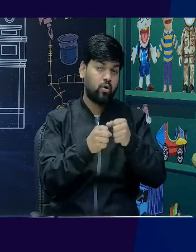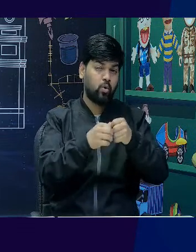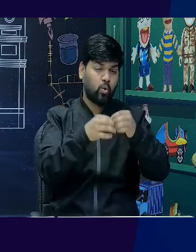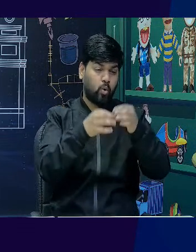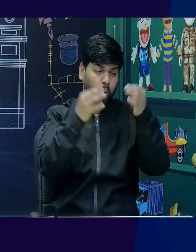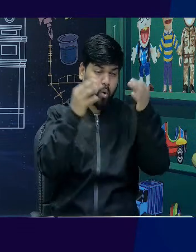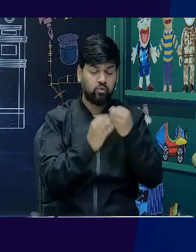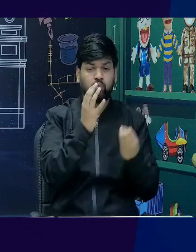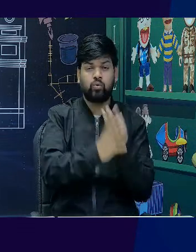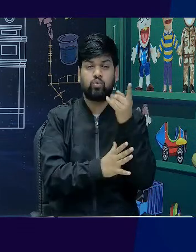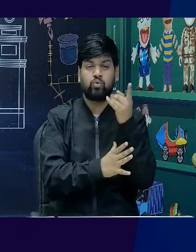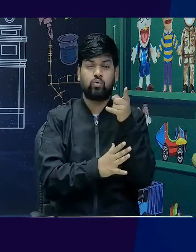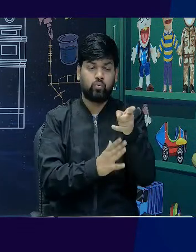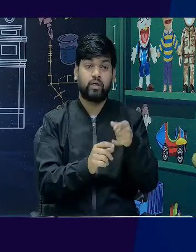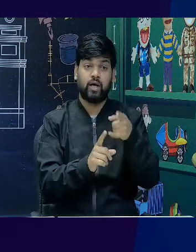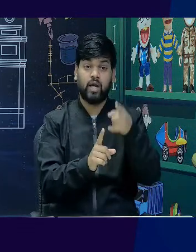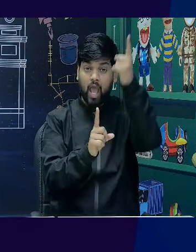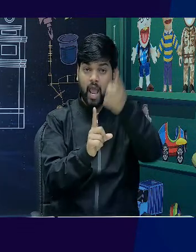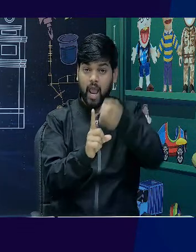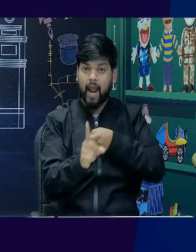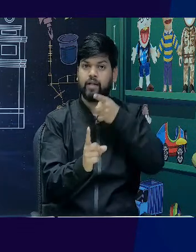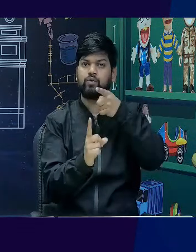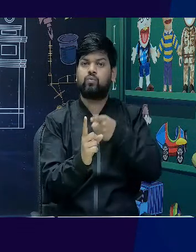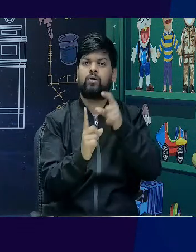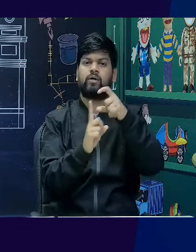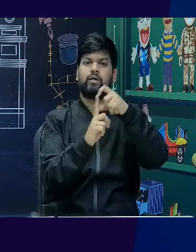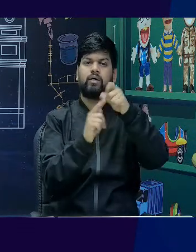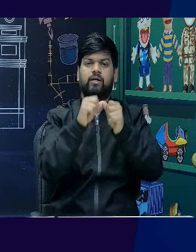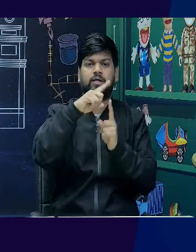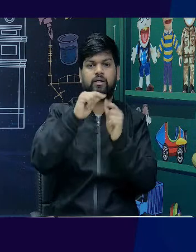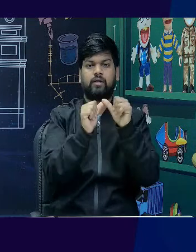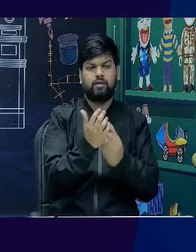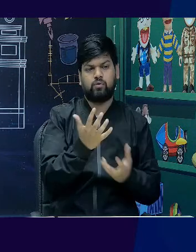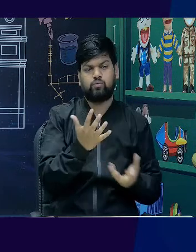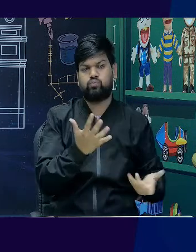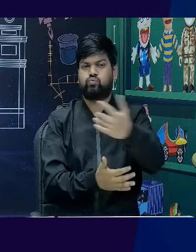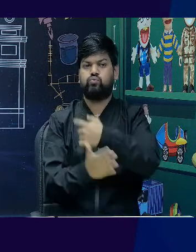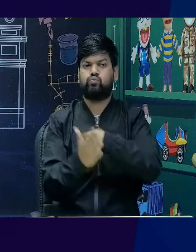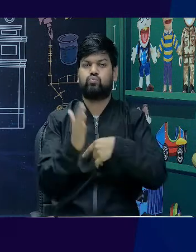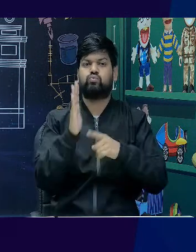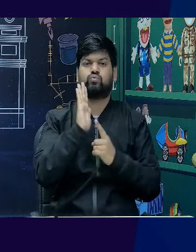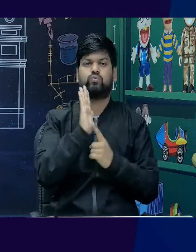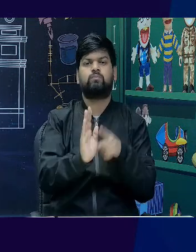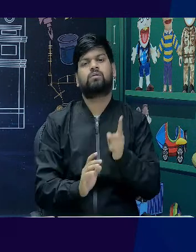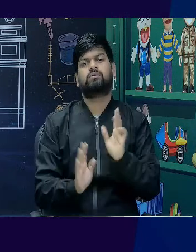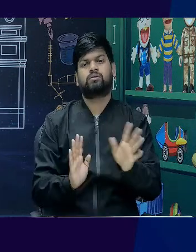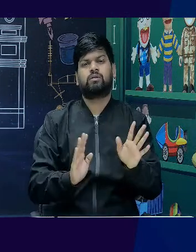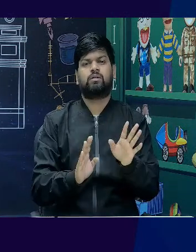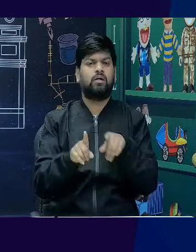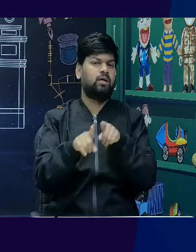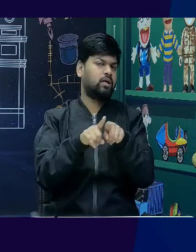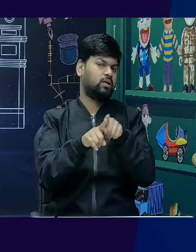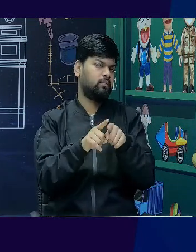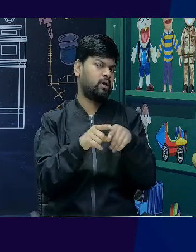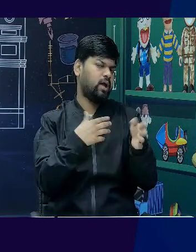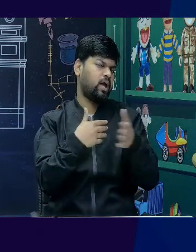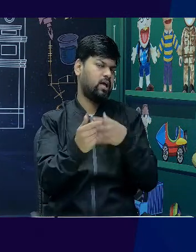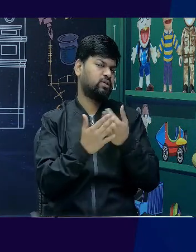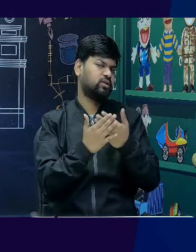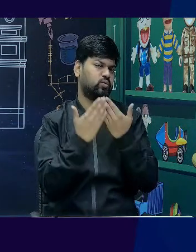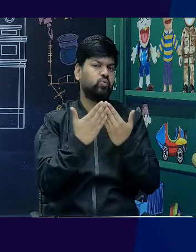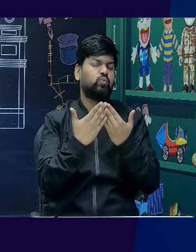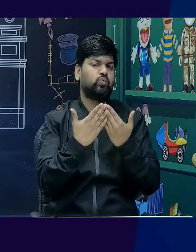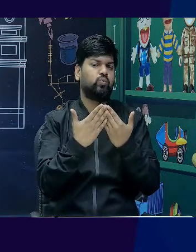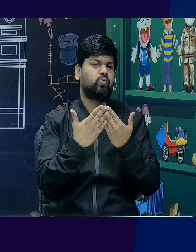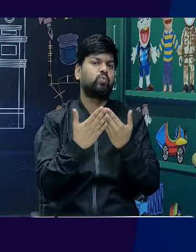को बनाना होता है, एक तुम्हारा टोटल खर्चा साल में क्या होगा. देन आर्टिकल 202 बोलता है